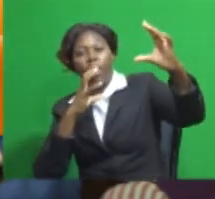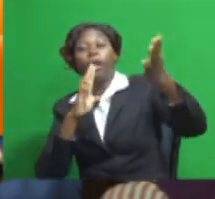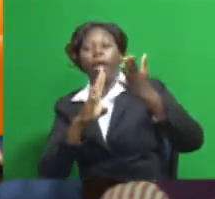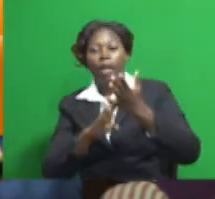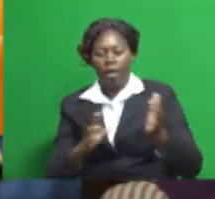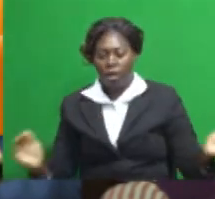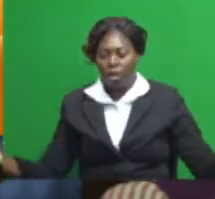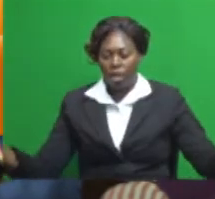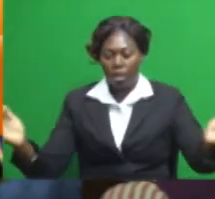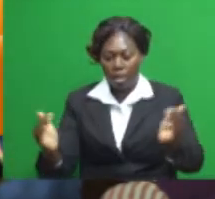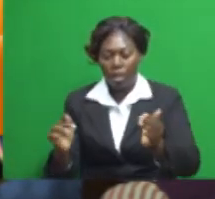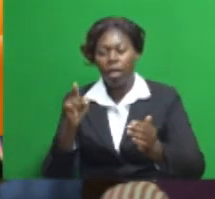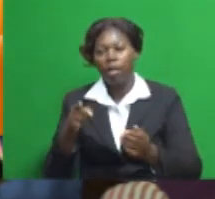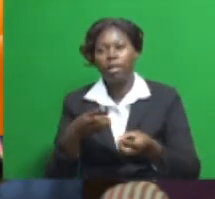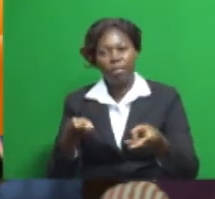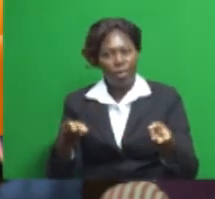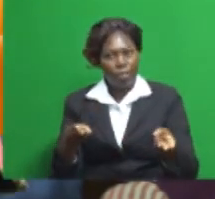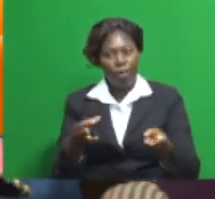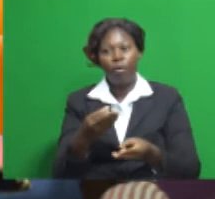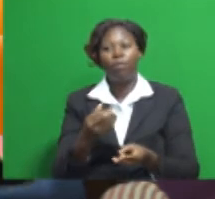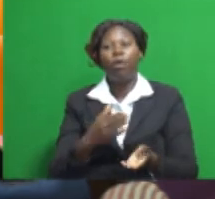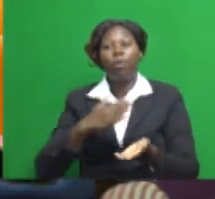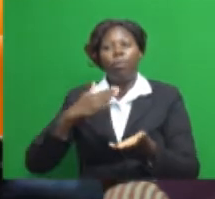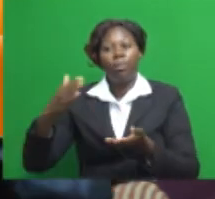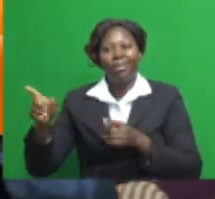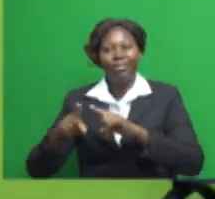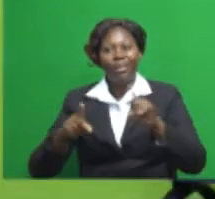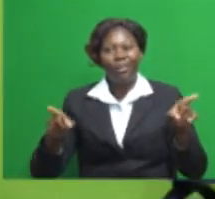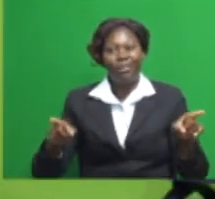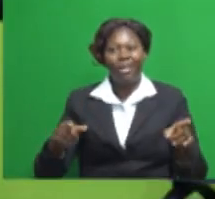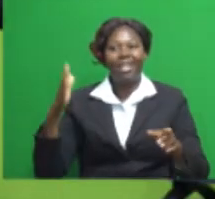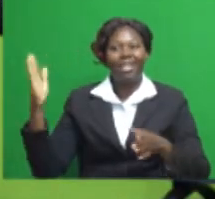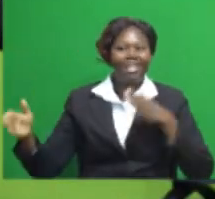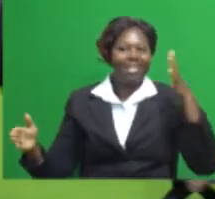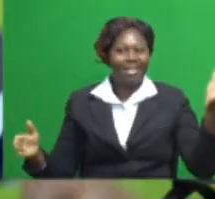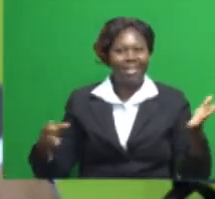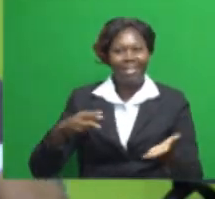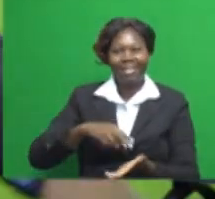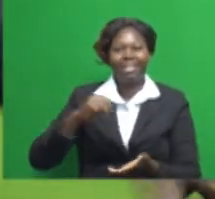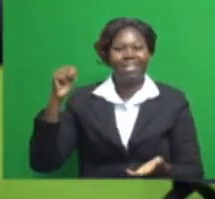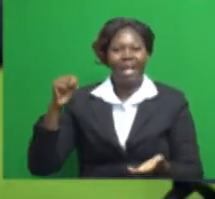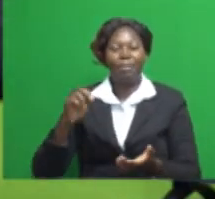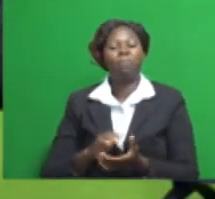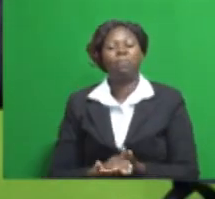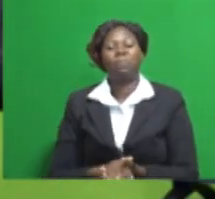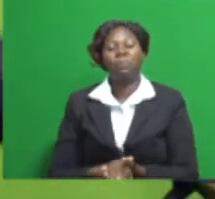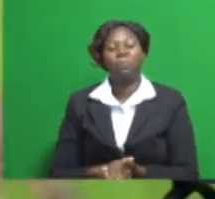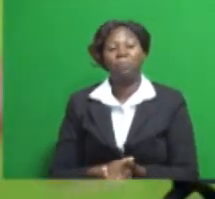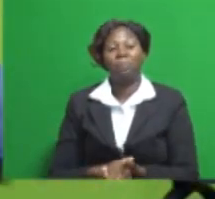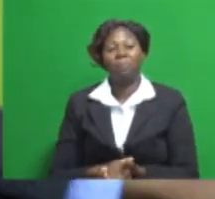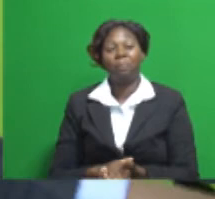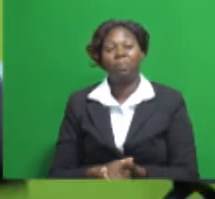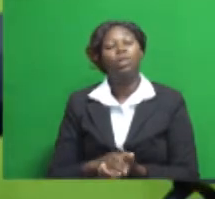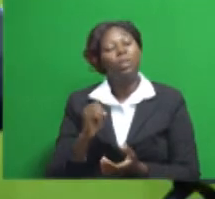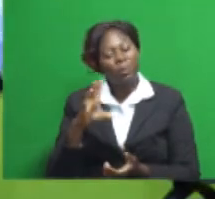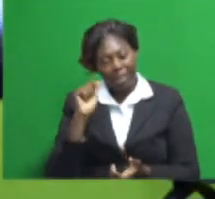mhepo ina. Yes. Kubva kurutivi rumwe rwedenga kusvikira kuno rumwe rutivi. Saka kuratidza kuti vatumwa vasiri kutumwa nhasa. Eh. Ndofunga